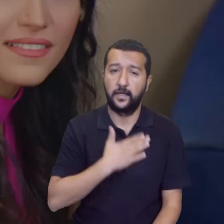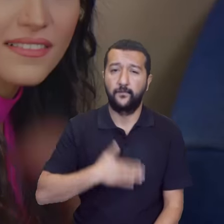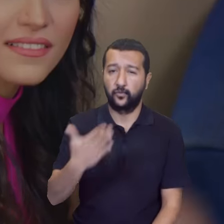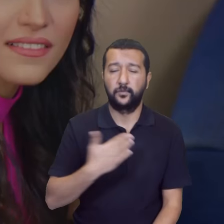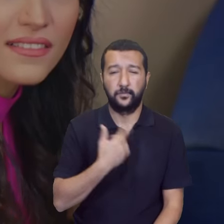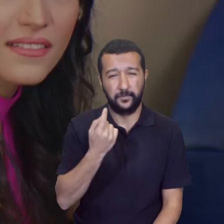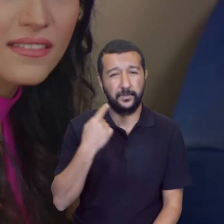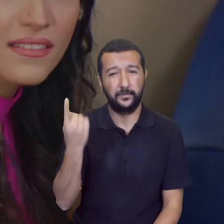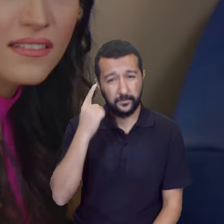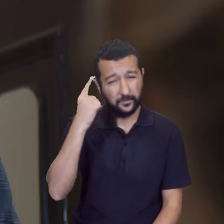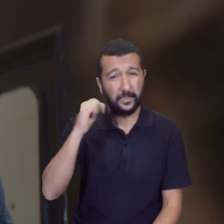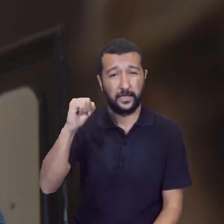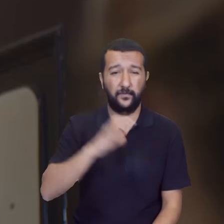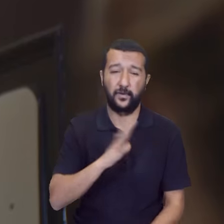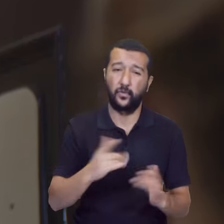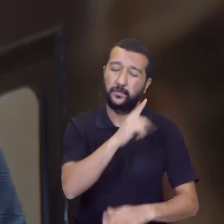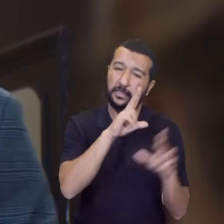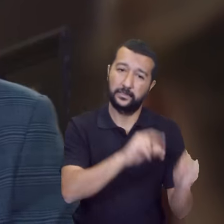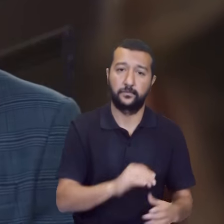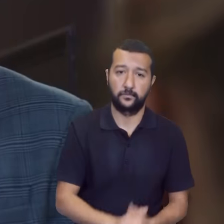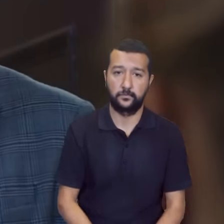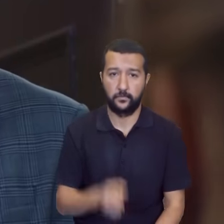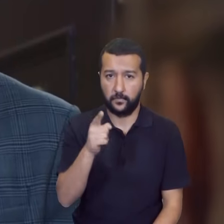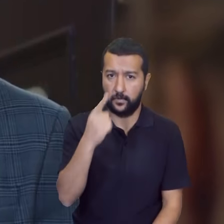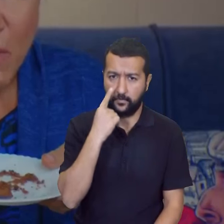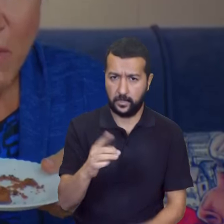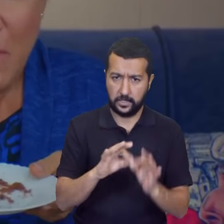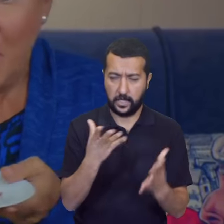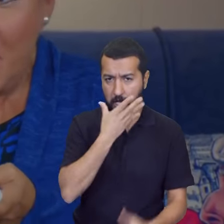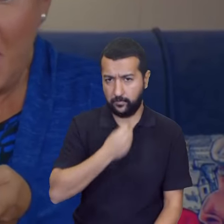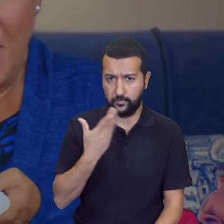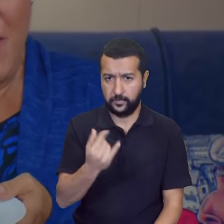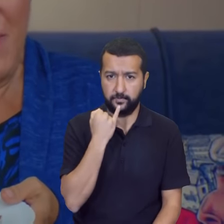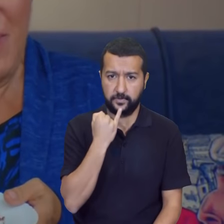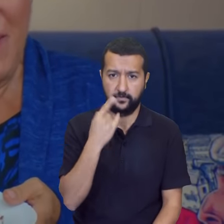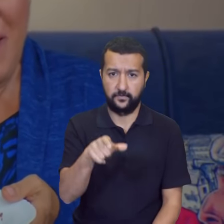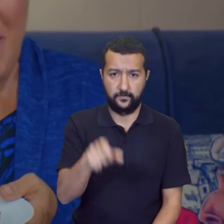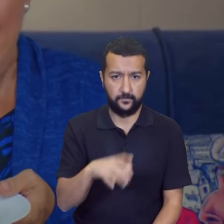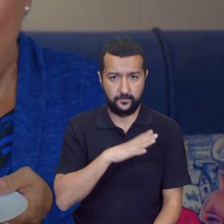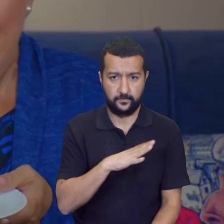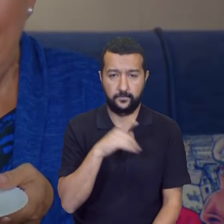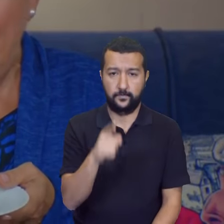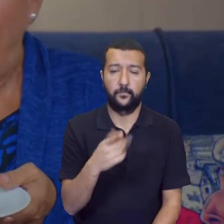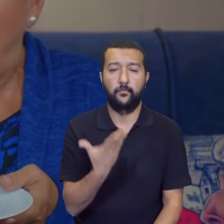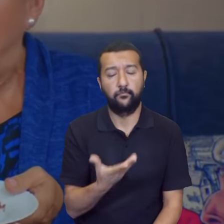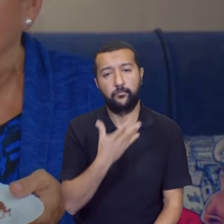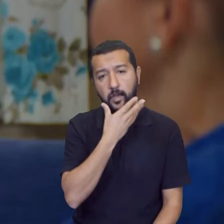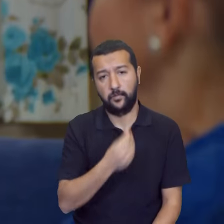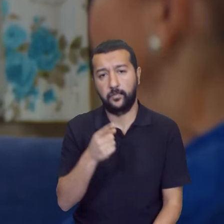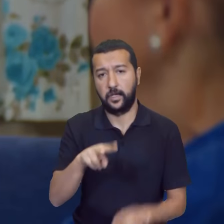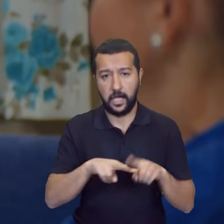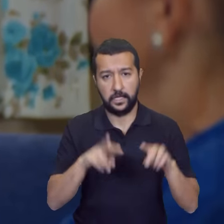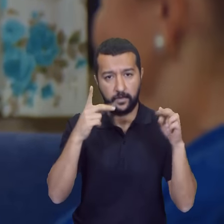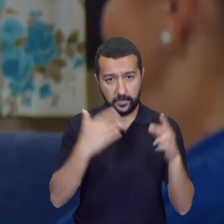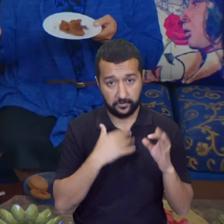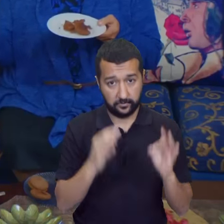Benim biraz başım ağrıyor da odama çıkıp uzanacağım. Aa, ne ayıp ayol. Misafirimiz var. Aşk olsun Adile anne.